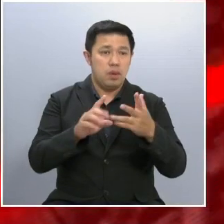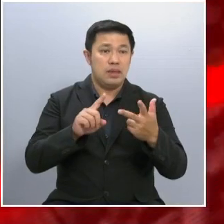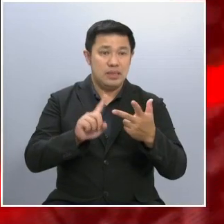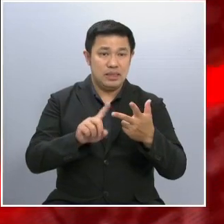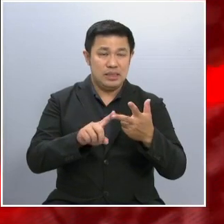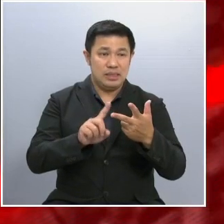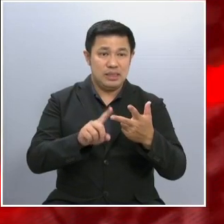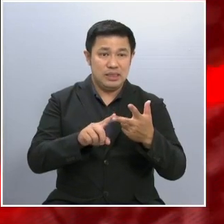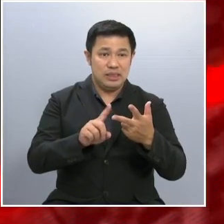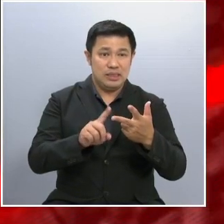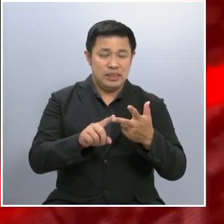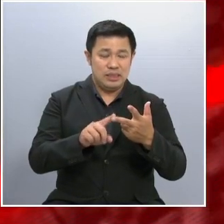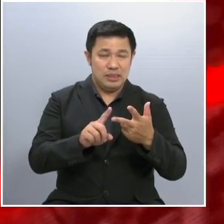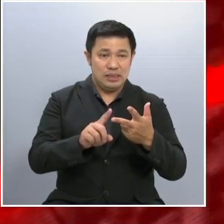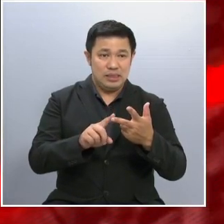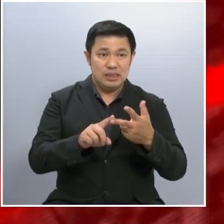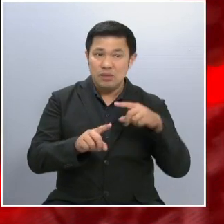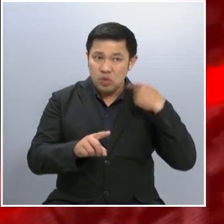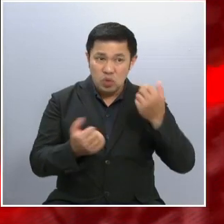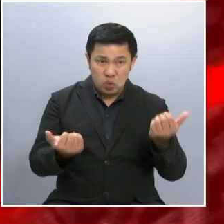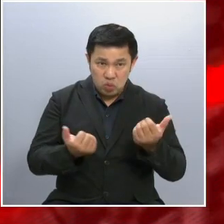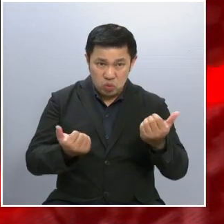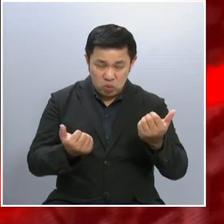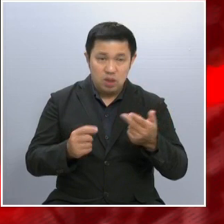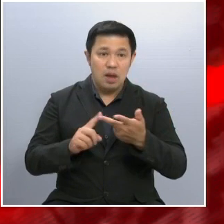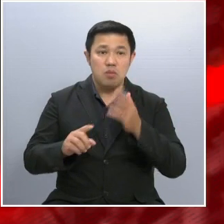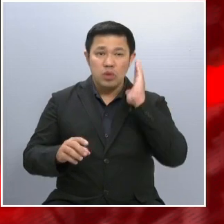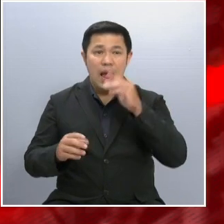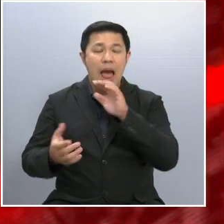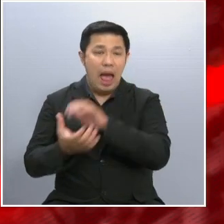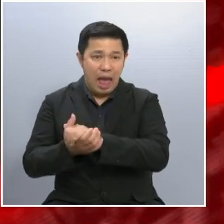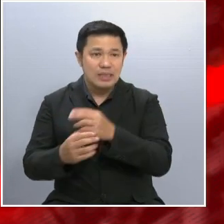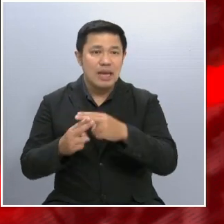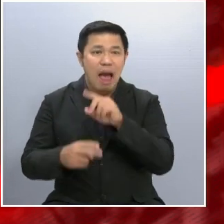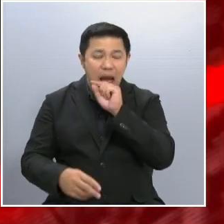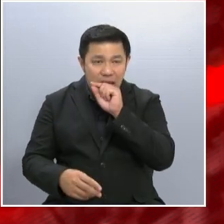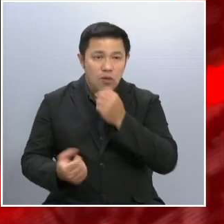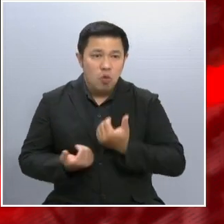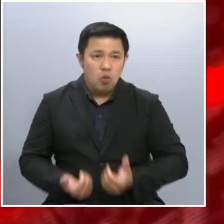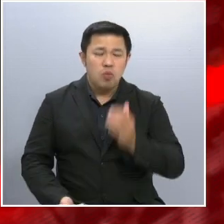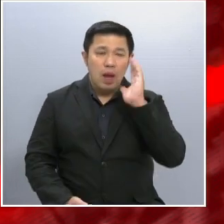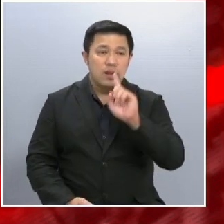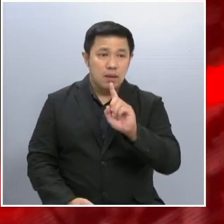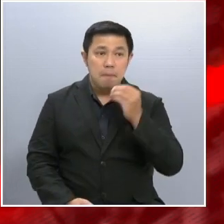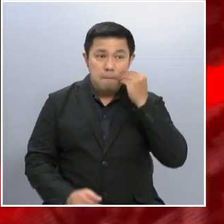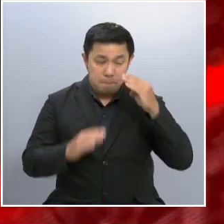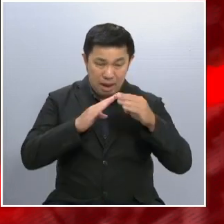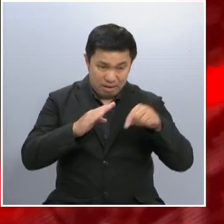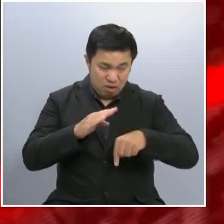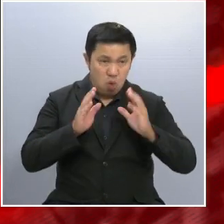ผู้ก่อเหตุแล้วทางไก่ก็มีลูกชาย1คนบ้านหลังนี้จะอยู่กัน6คนนะคะตอนที่เกิดเหตุ